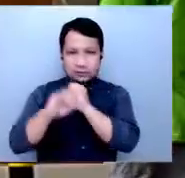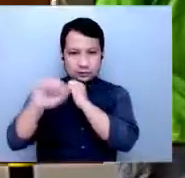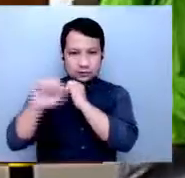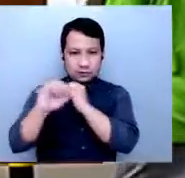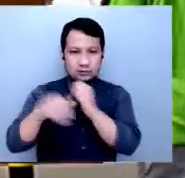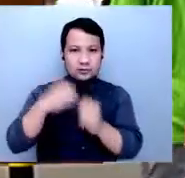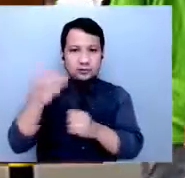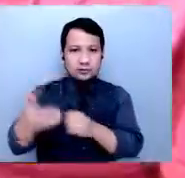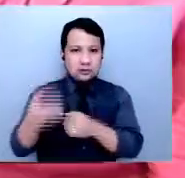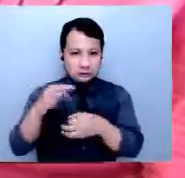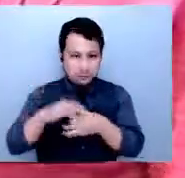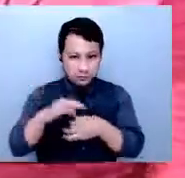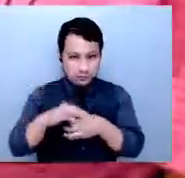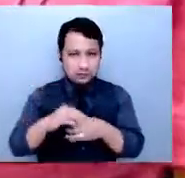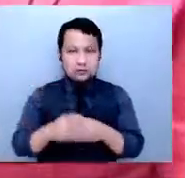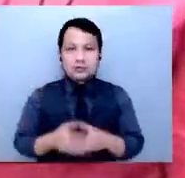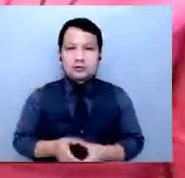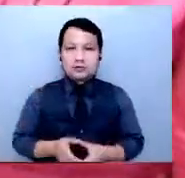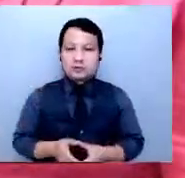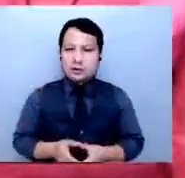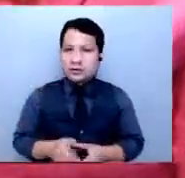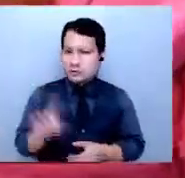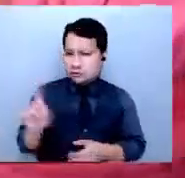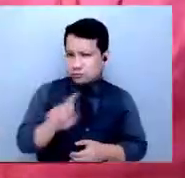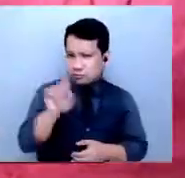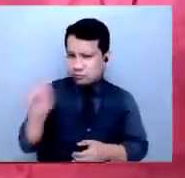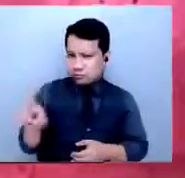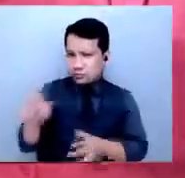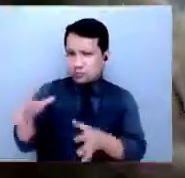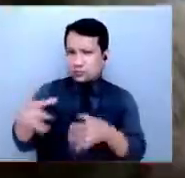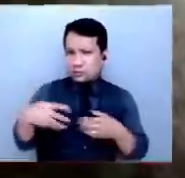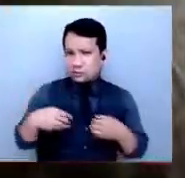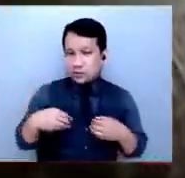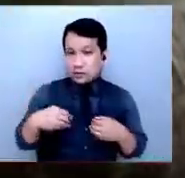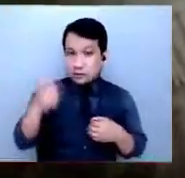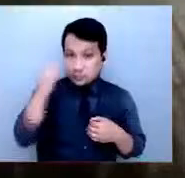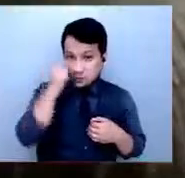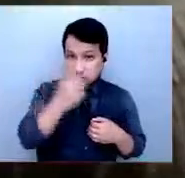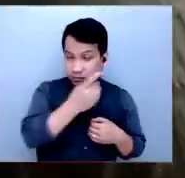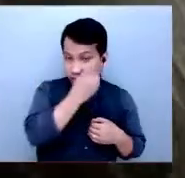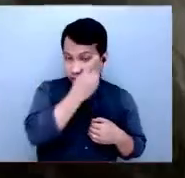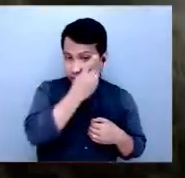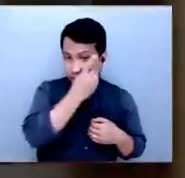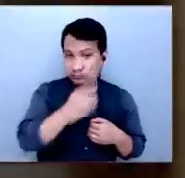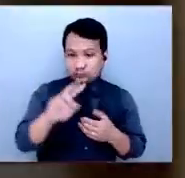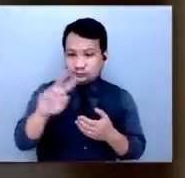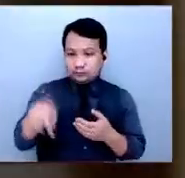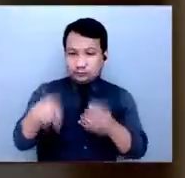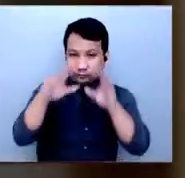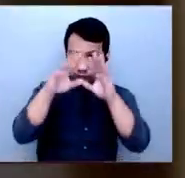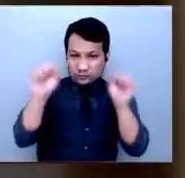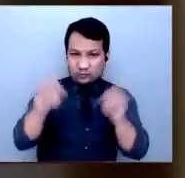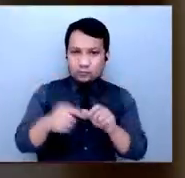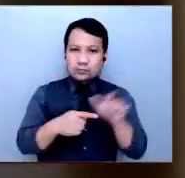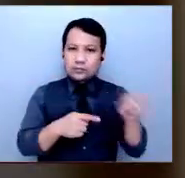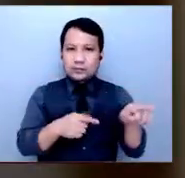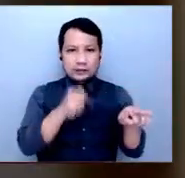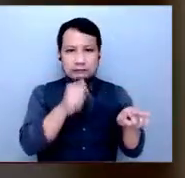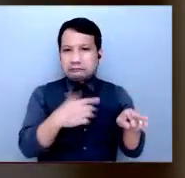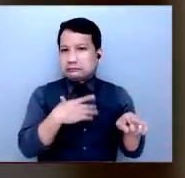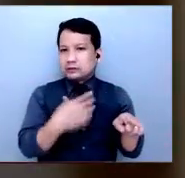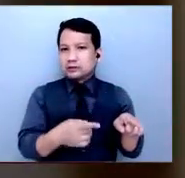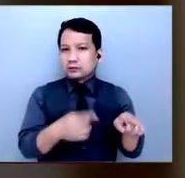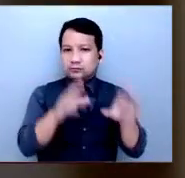na eleksyon. Ang tanong, ia-adopt ba nila si Mayor Sara Duterte bilang Vice President gayong hindi nga ito nagustuhan ng